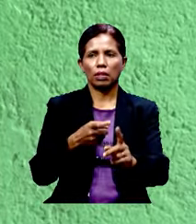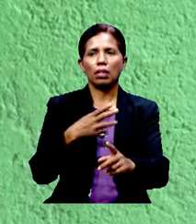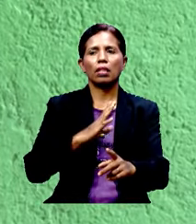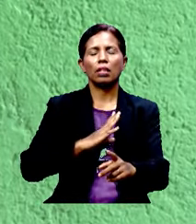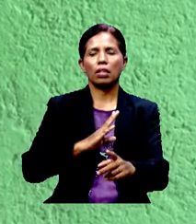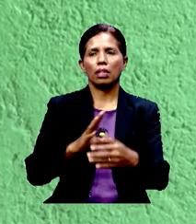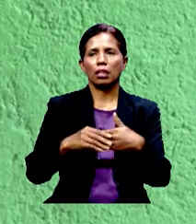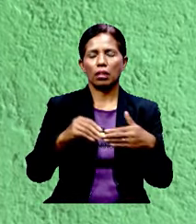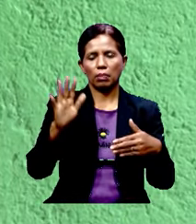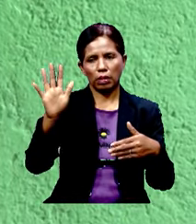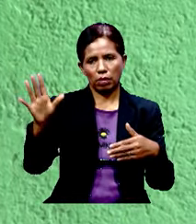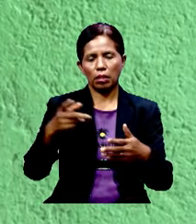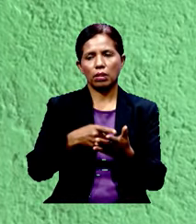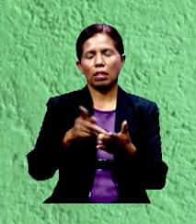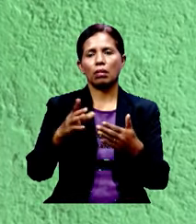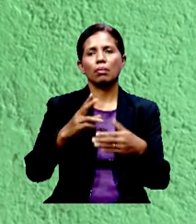ba vale mis 5 dolar.